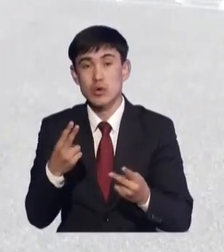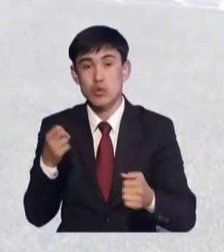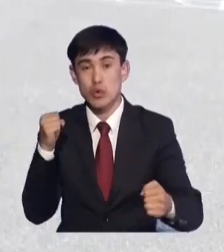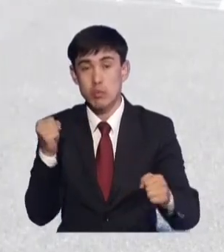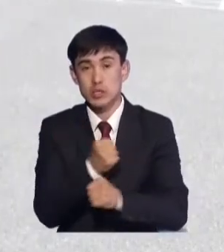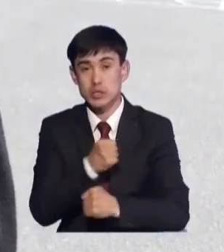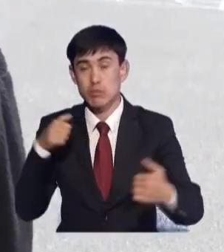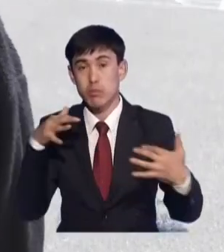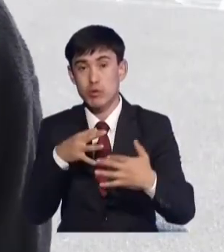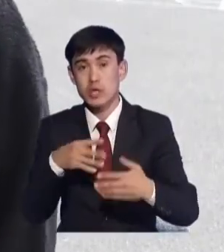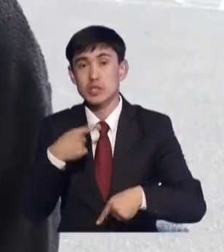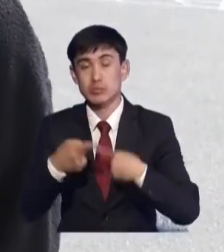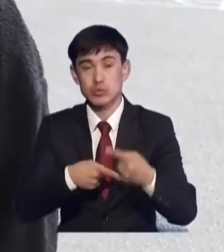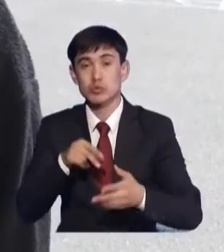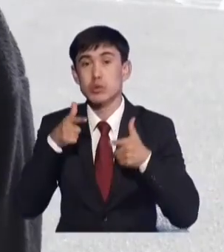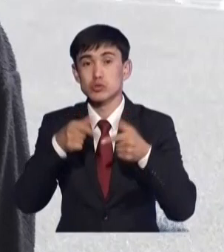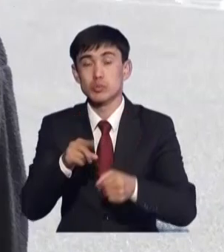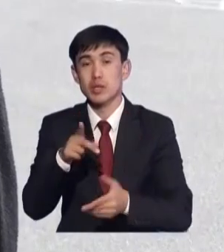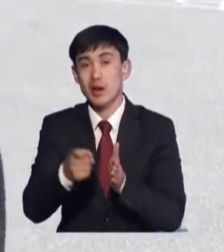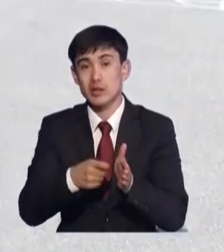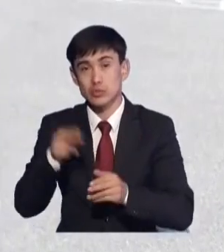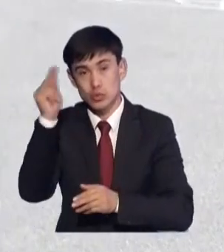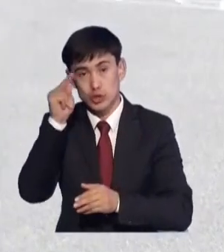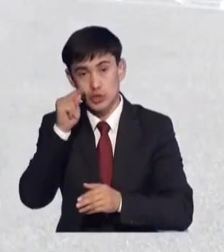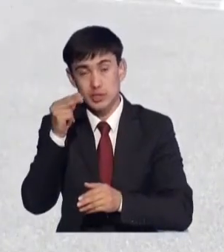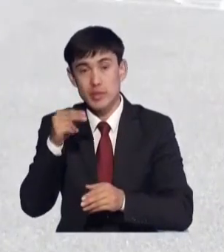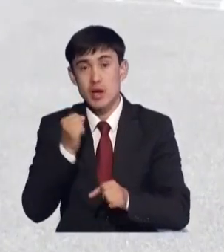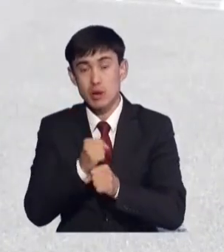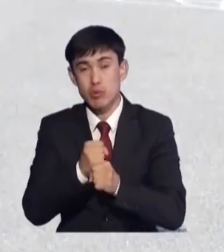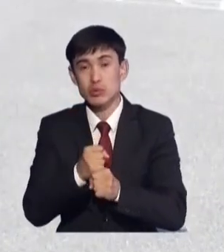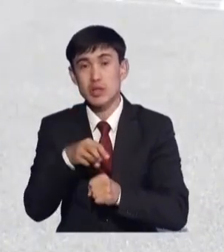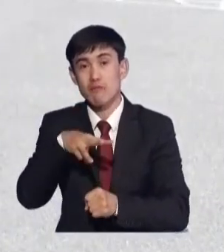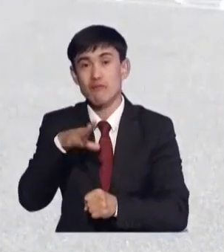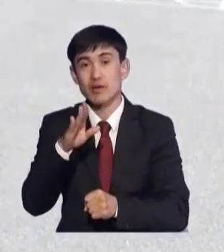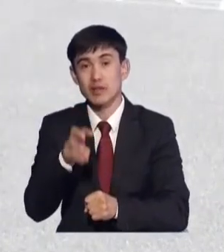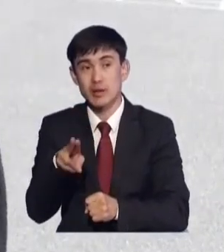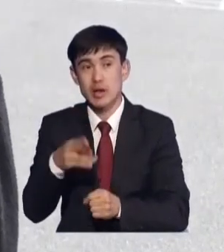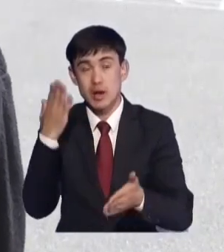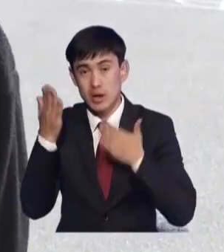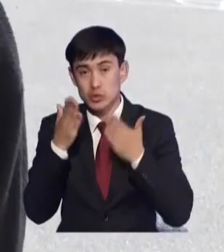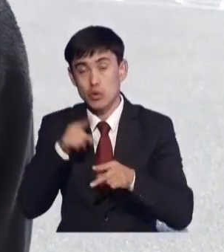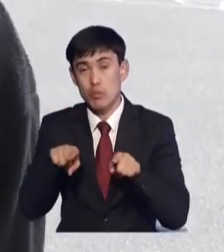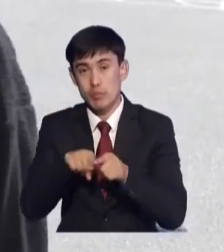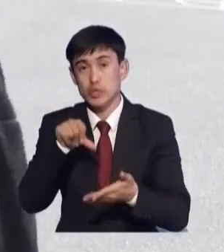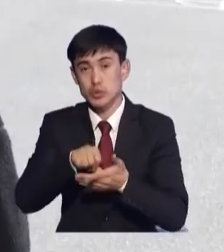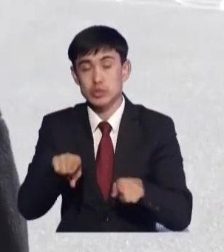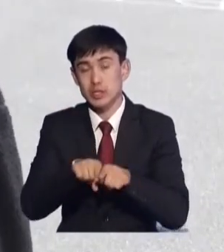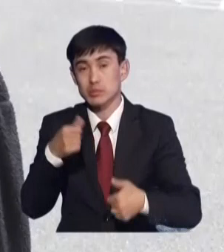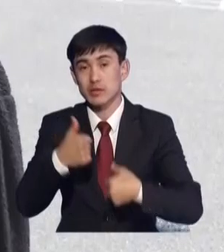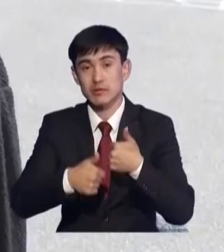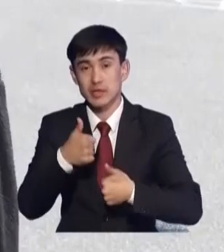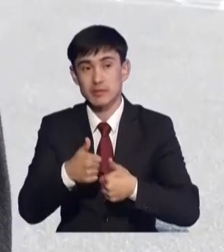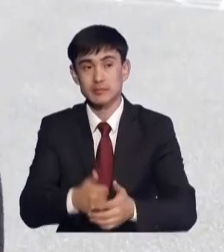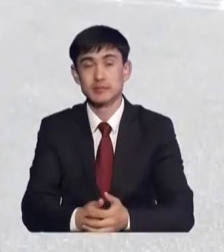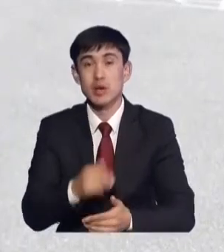бой. Сам я в будущем хочу поступить в Карагандинское училище и работать в МВД. А потому я рад, что присутствую на данном